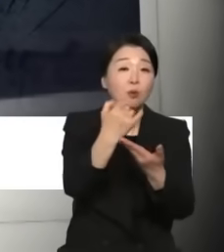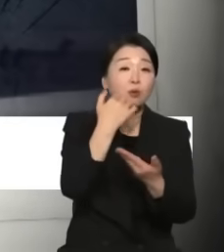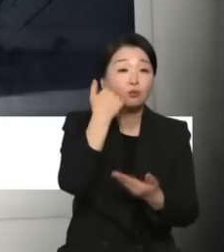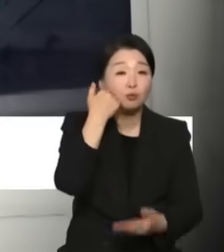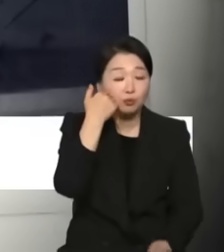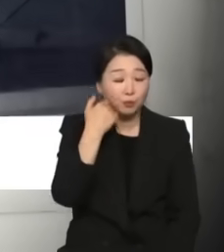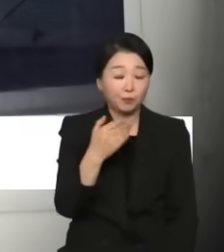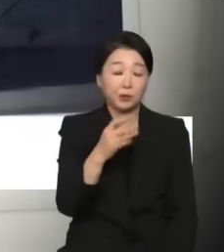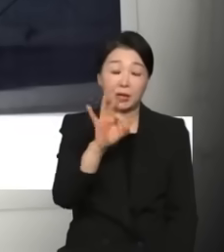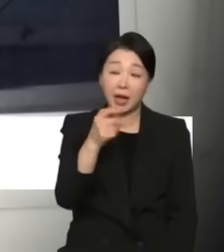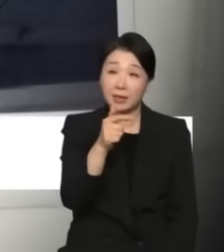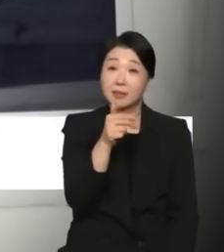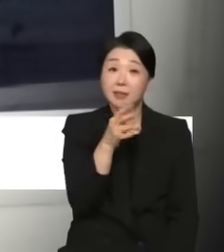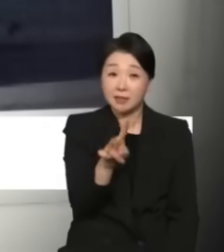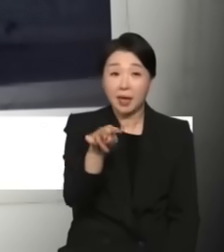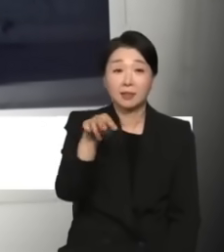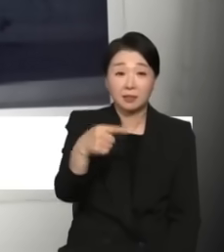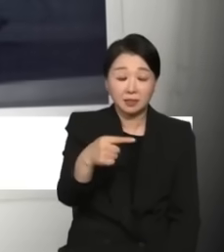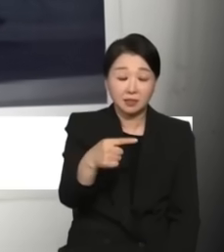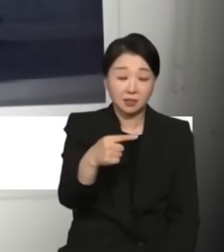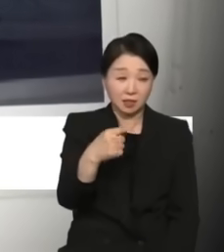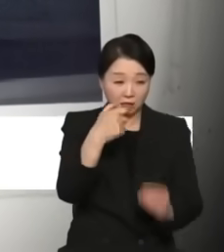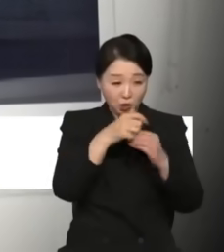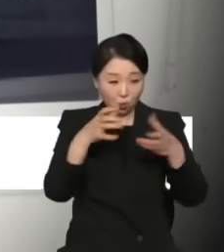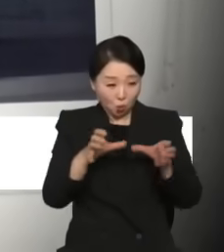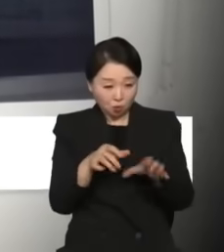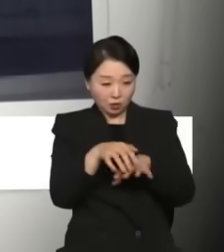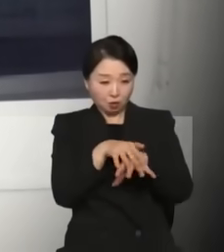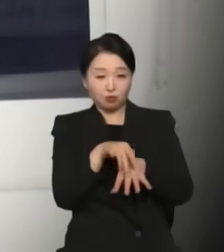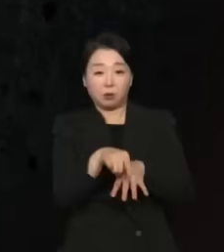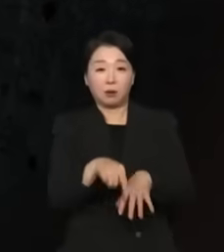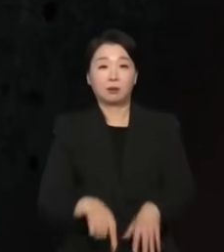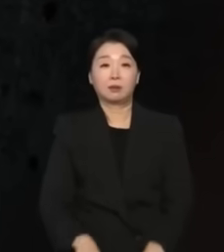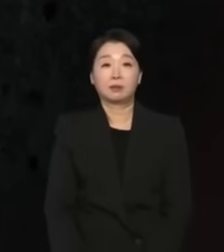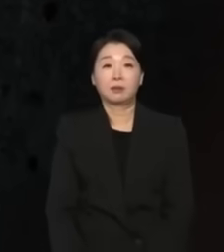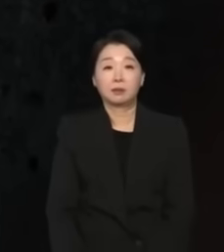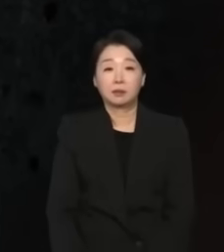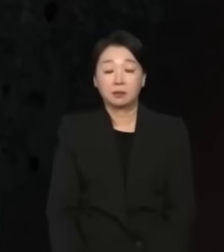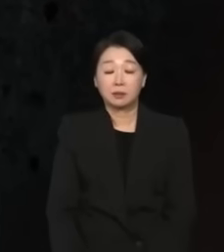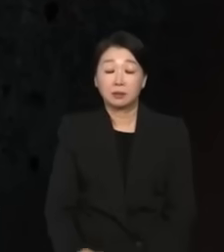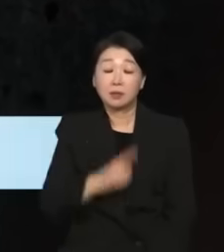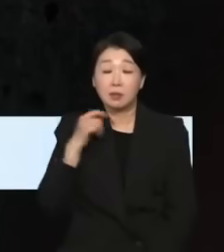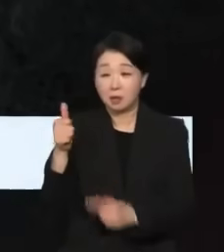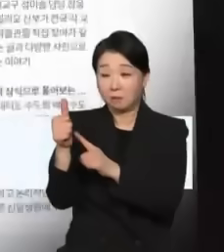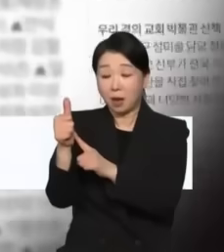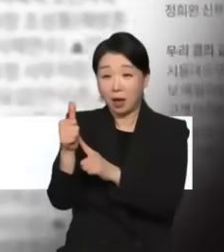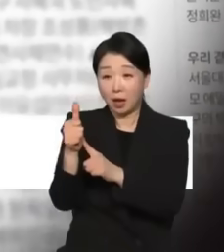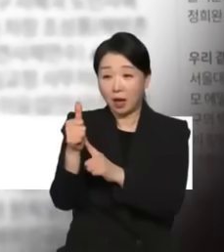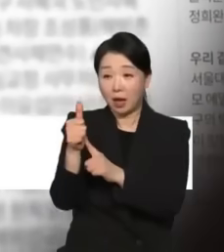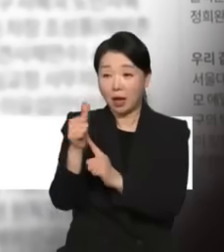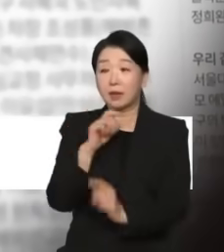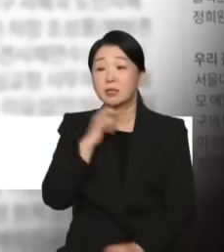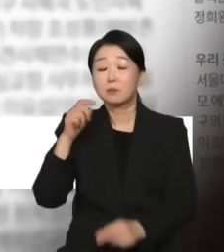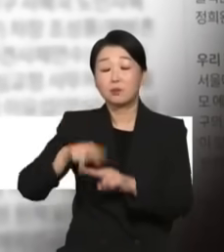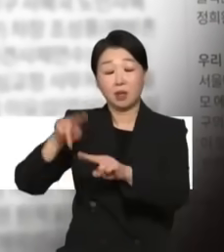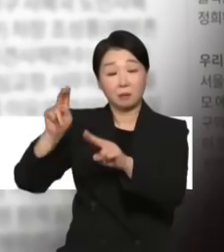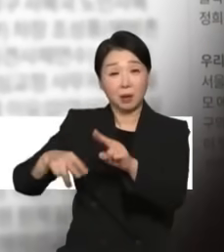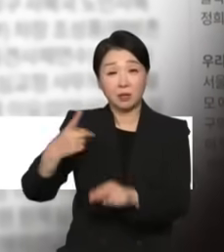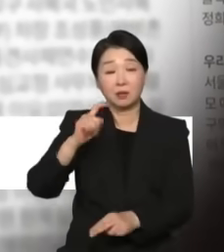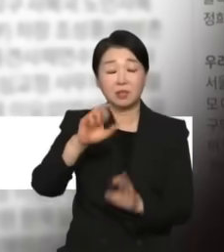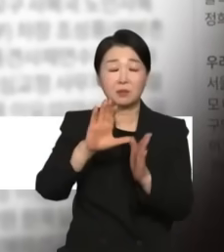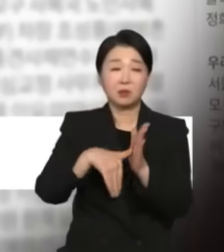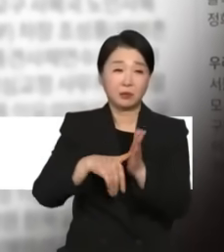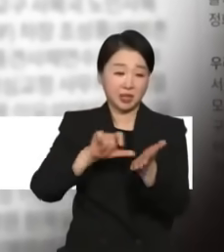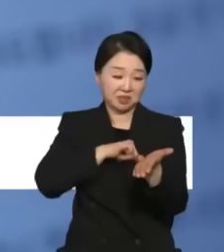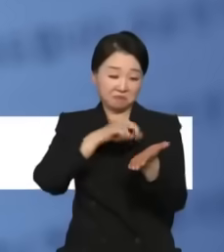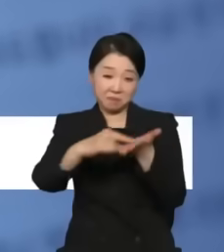여성과 그를 따르는 기도 공동체 구성원들이었습니다. 김 전 신부는 스스로 신부직을 내려놔 2011년